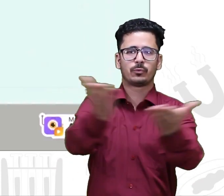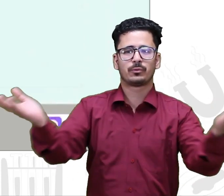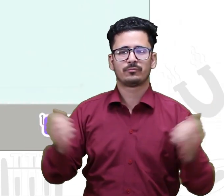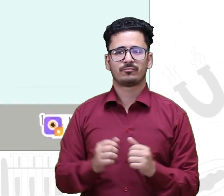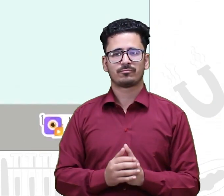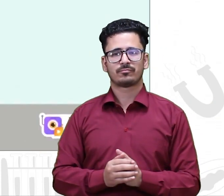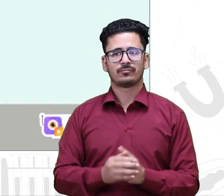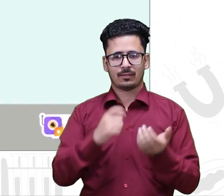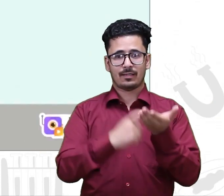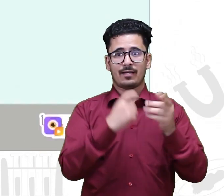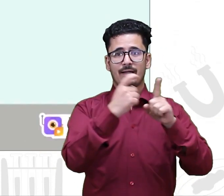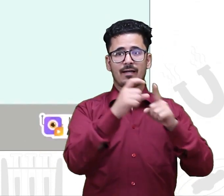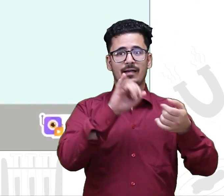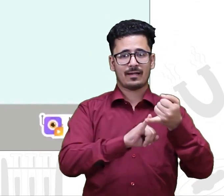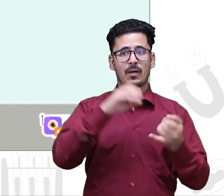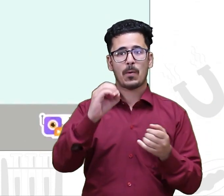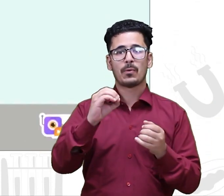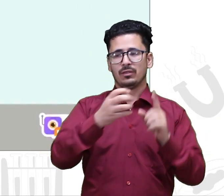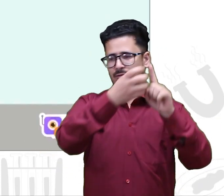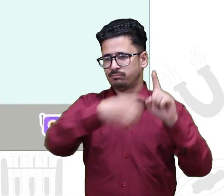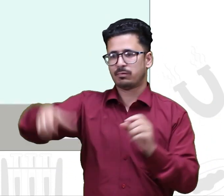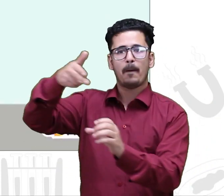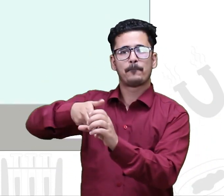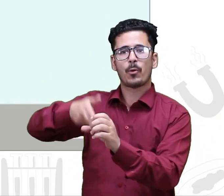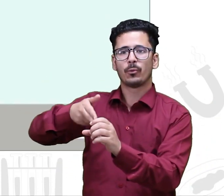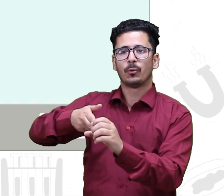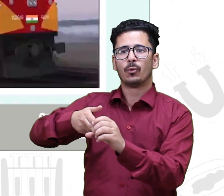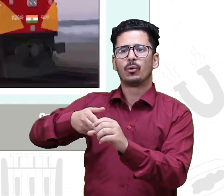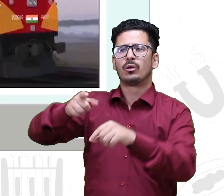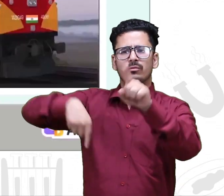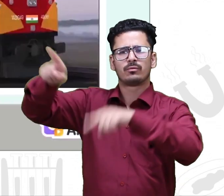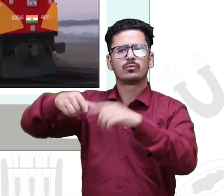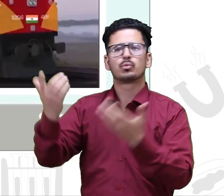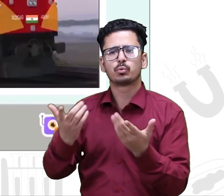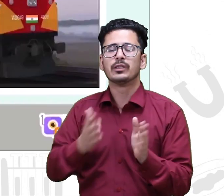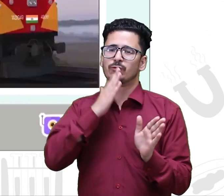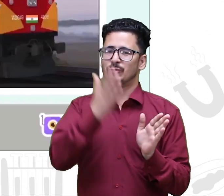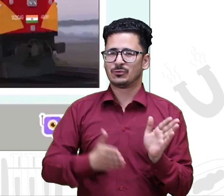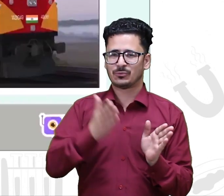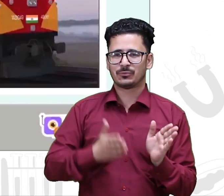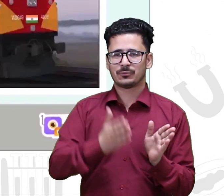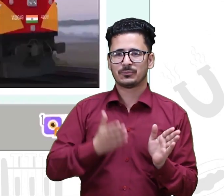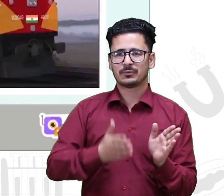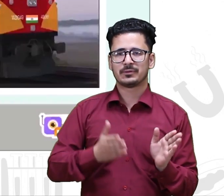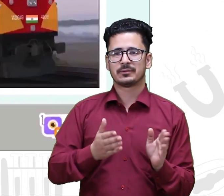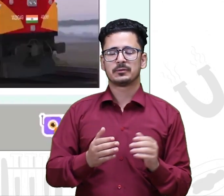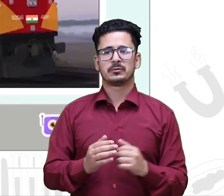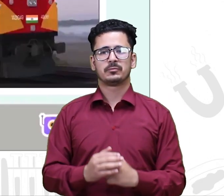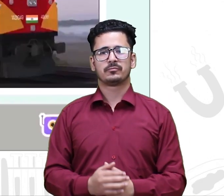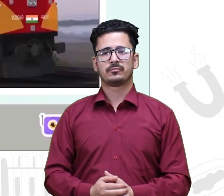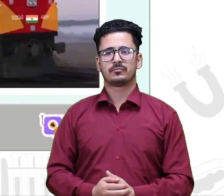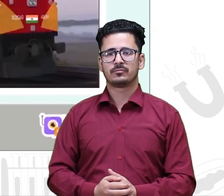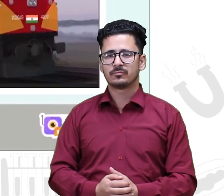आणि पर्याप्त इंधन पुरवणे. RDSO सुद्धा रेल्वेसाठी DME आधारित इंजिनाची पर्यायी योजना बनवित आहे.